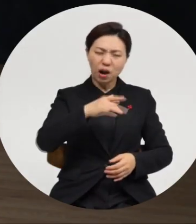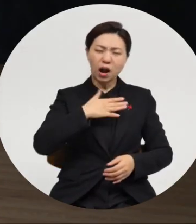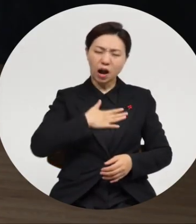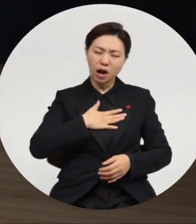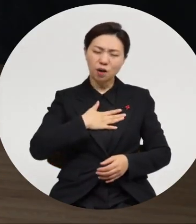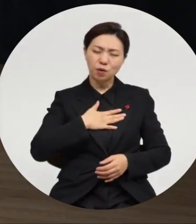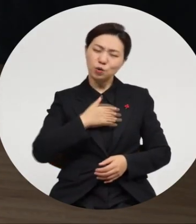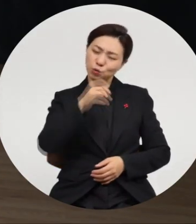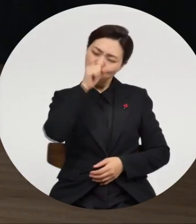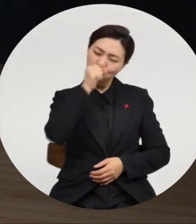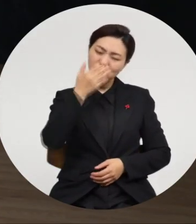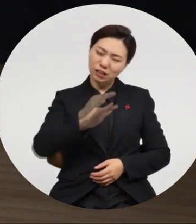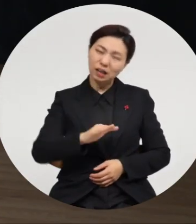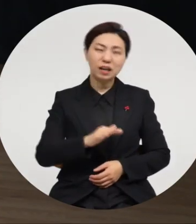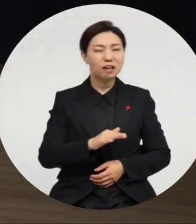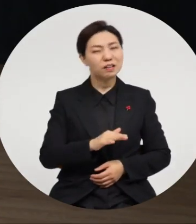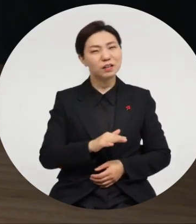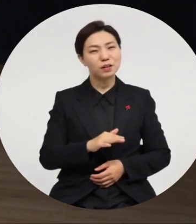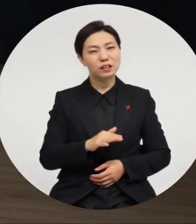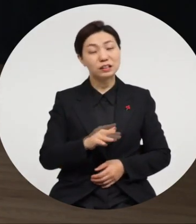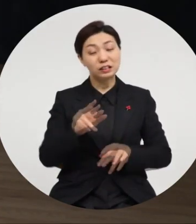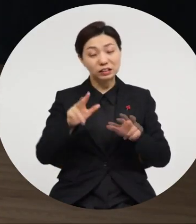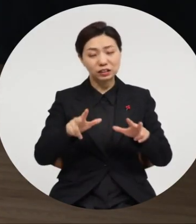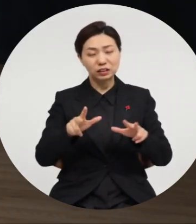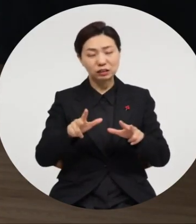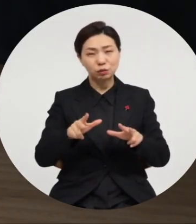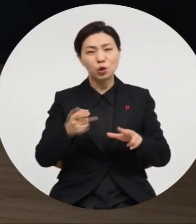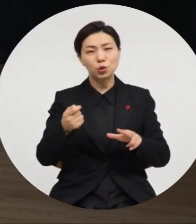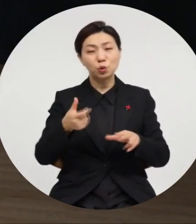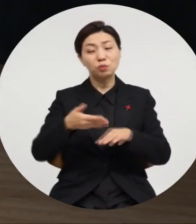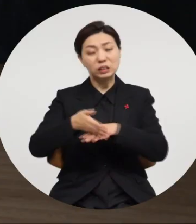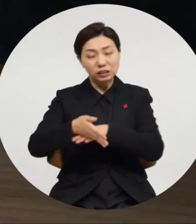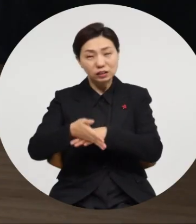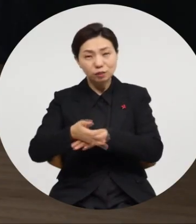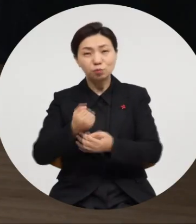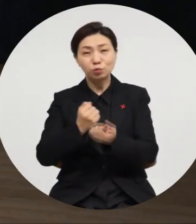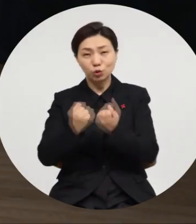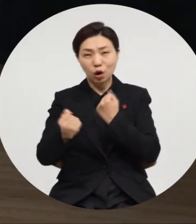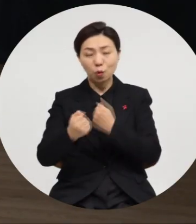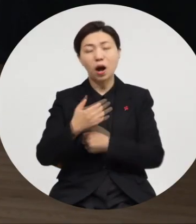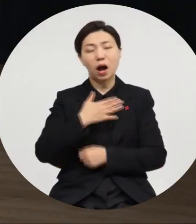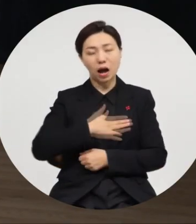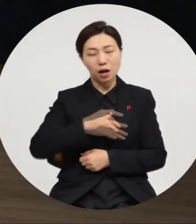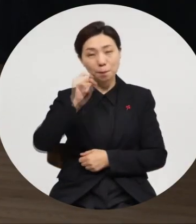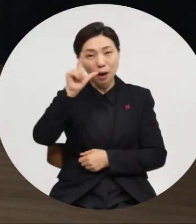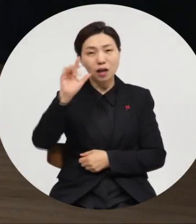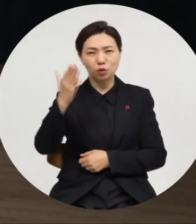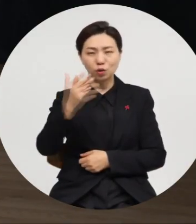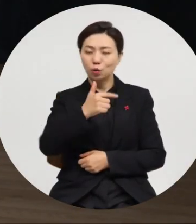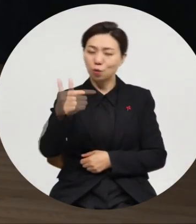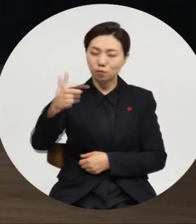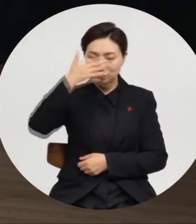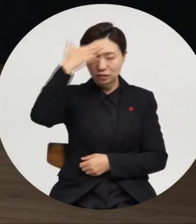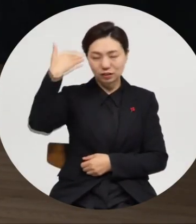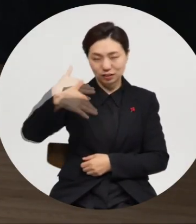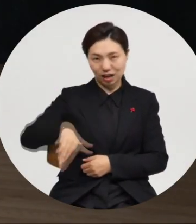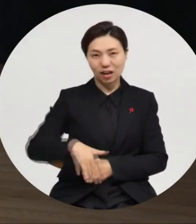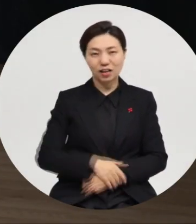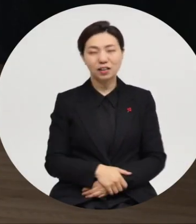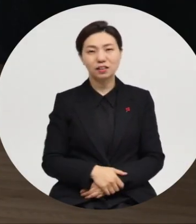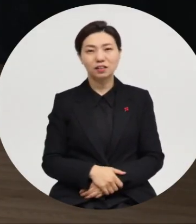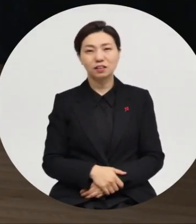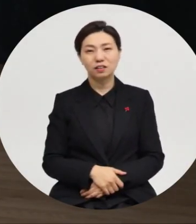것 같다라는 생각도 들면서 인생 후반기라도 지금에서라도 알게 되어서 너무